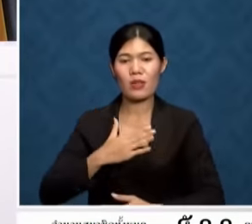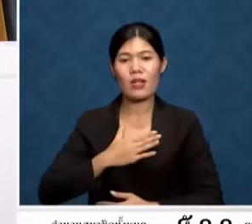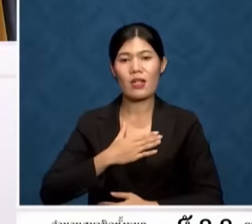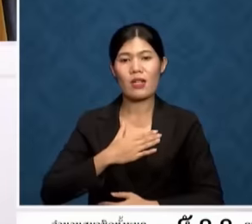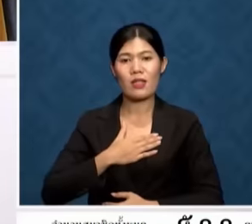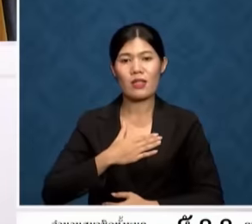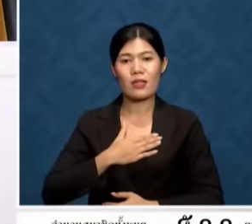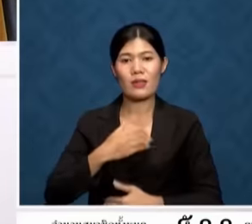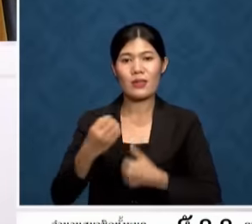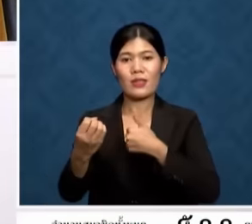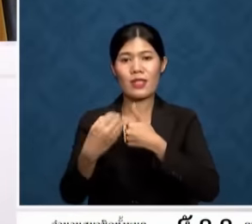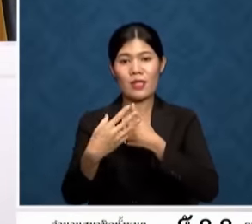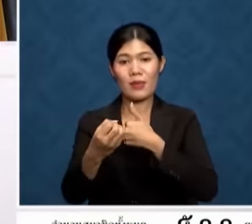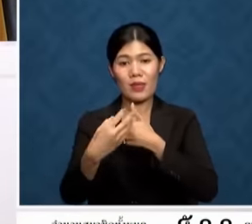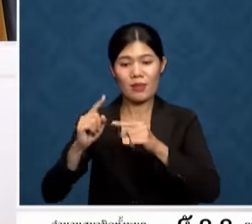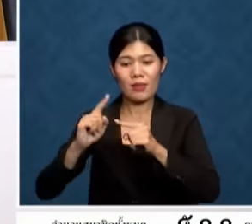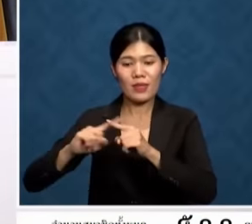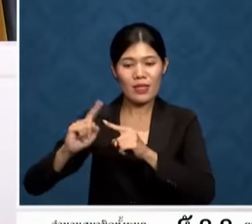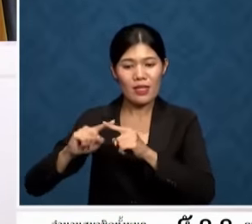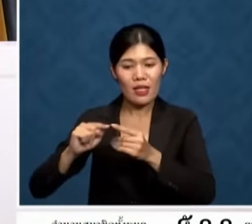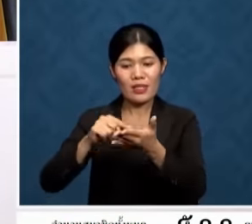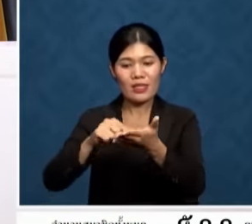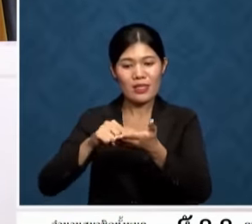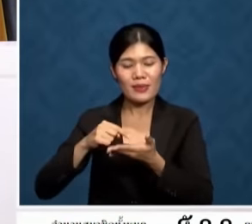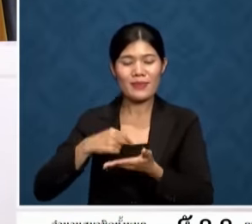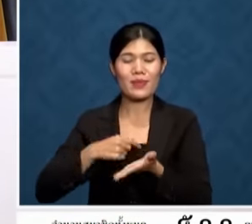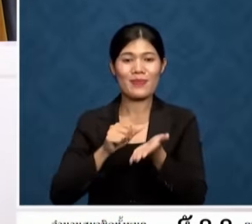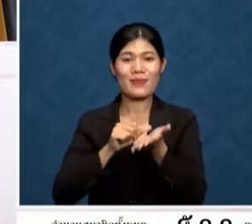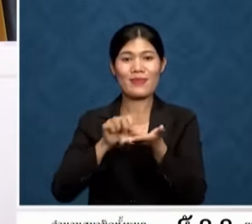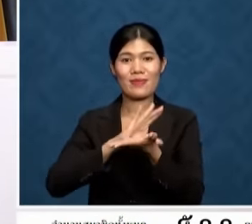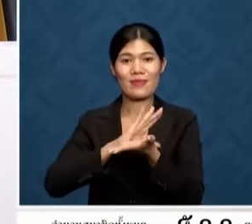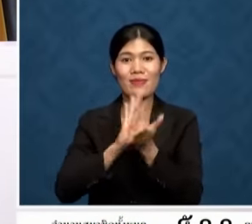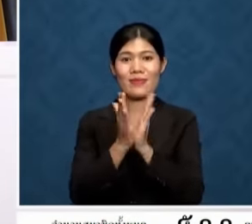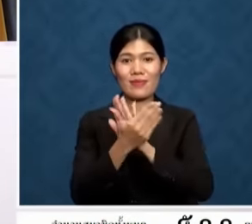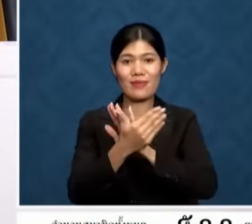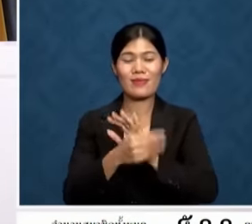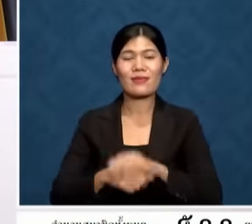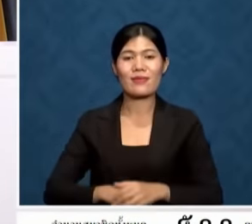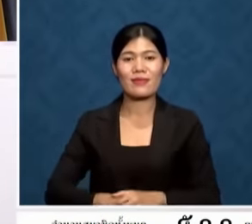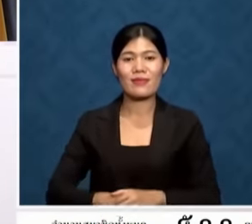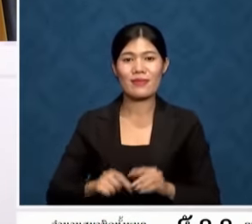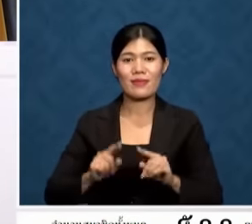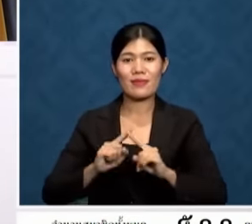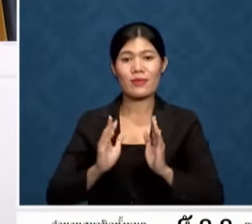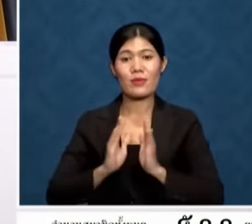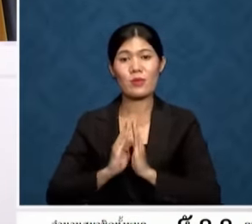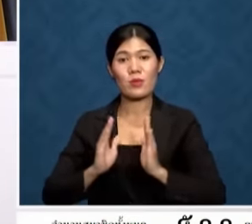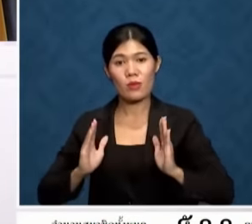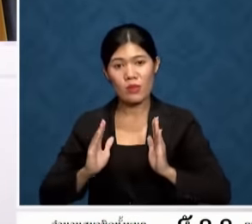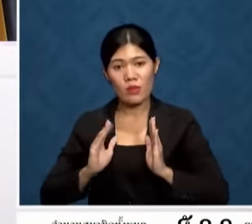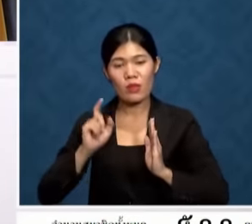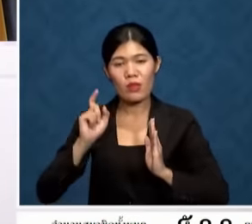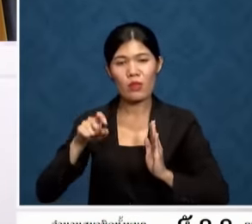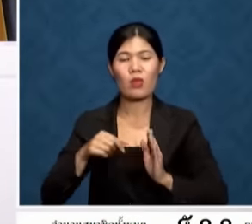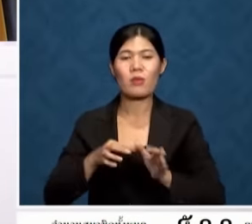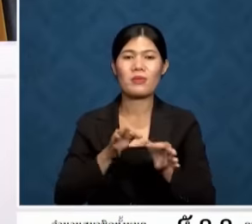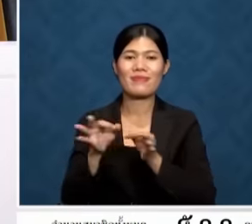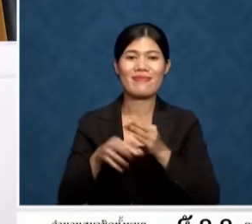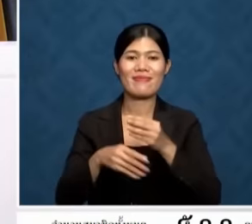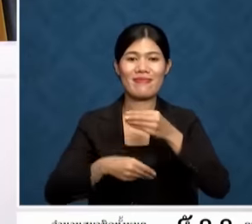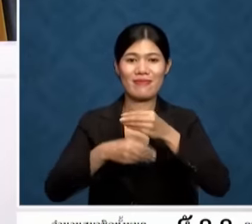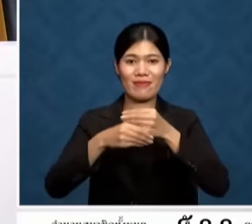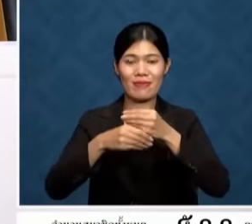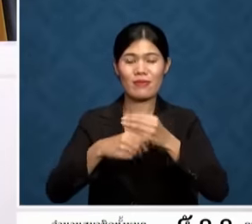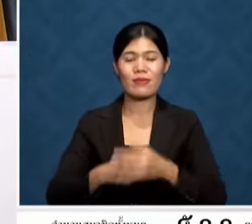เห็นสิ่งที่ท่านชี้แนะเอาไปปรับใช้แต่ในคำขอบคุณก็ต้องมีสิ่งที่ต้องชี้แจงเพิ่มเติม